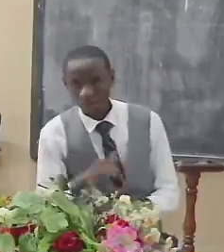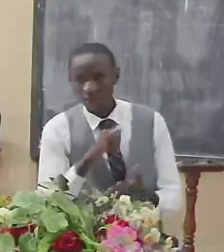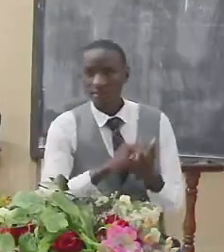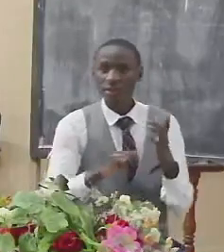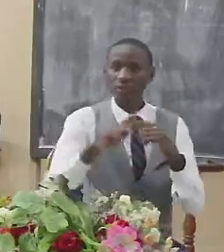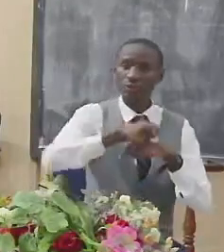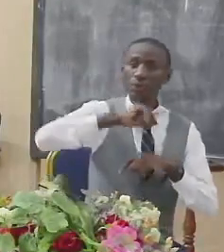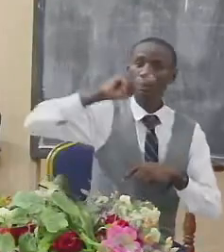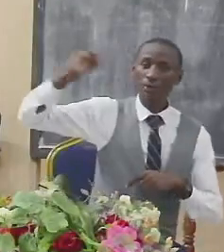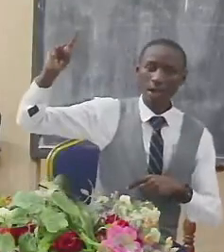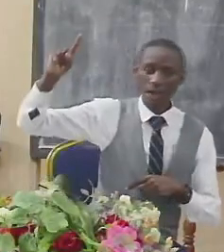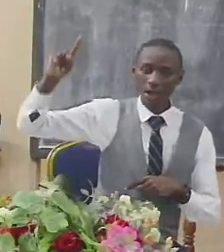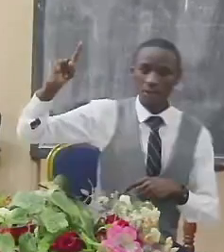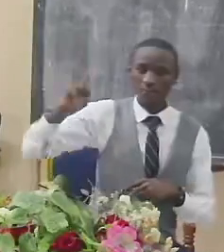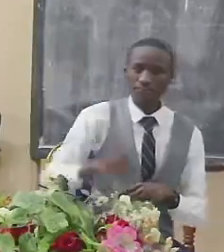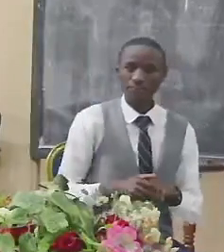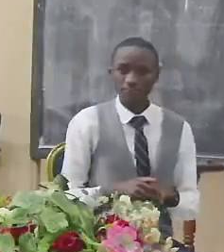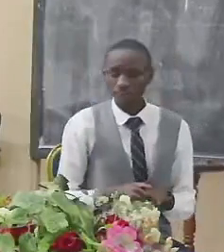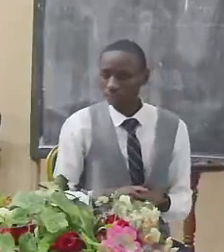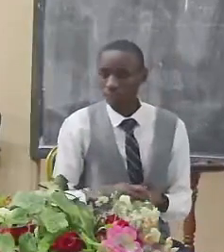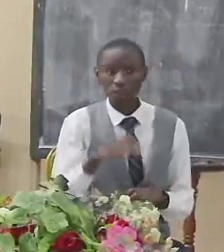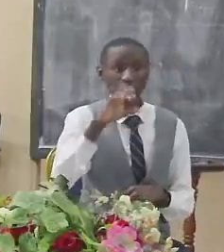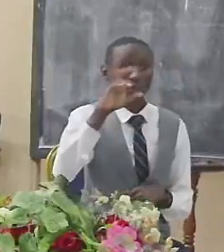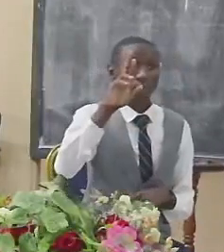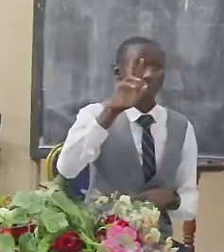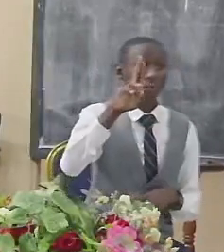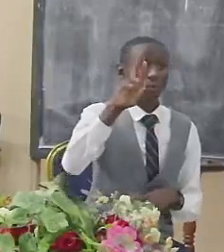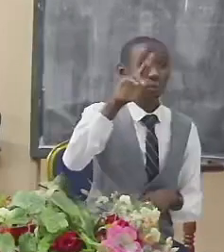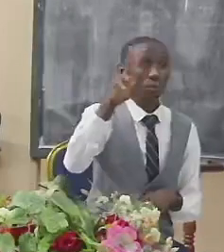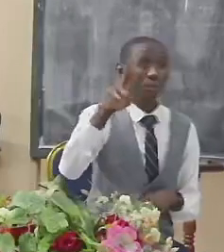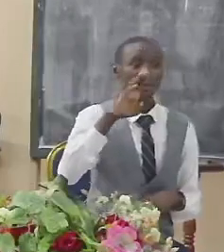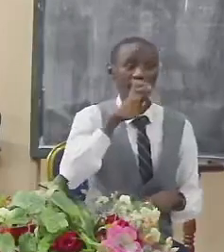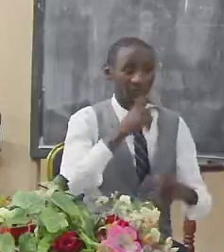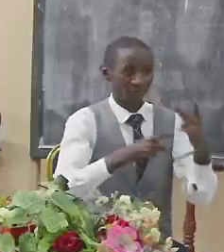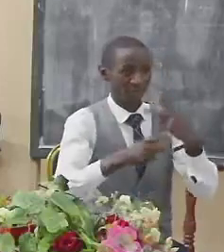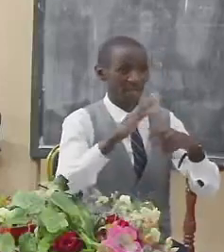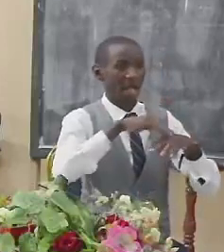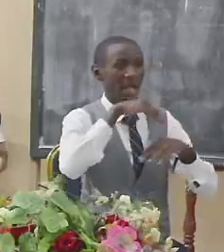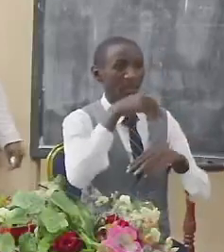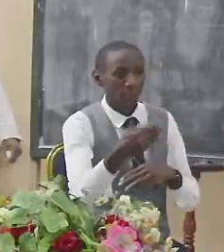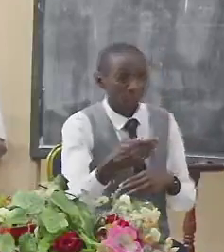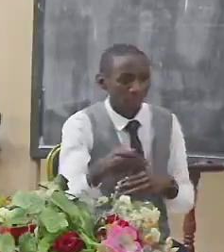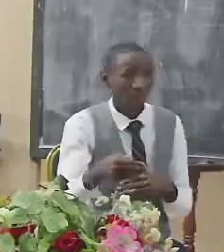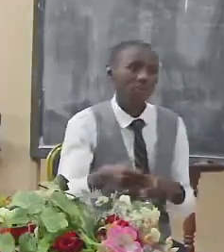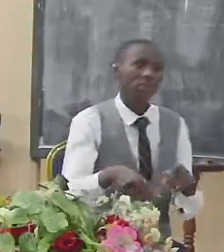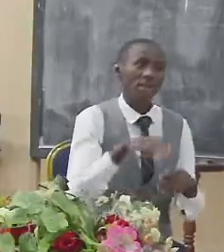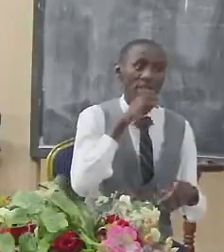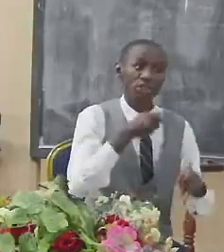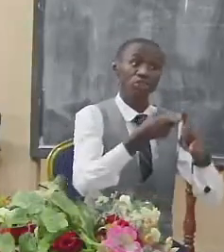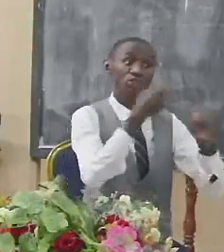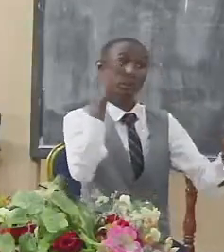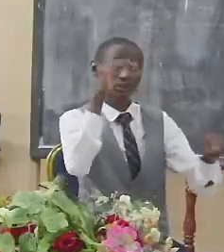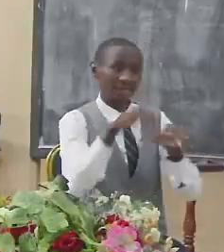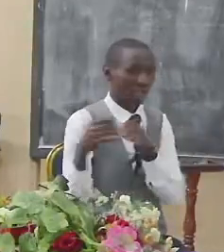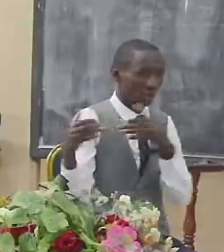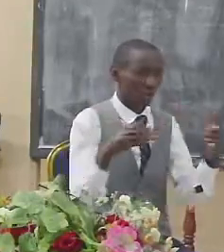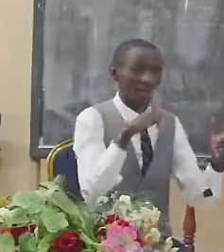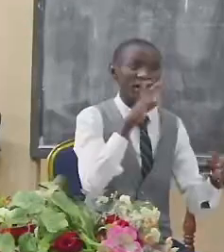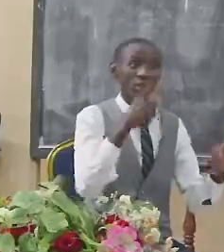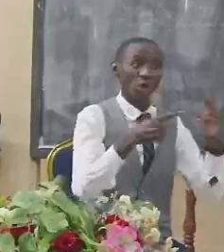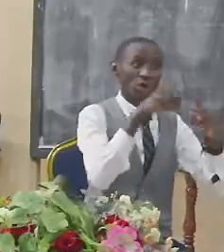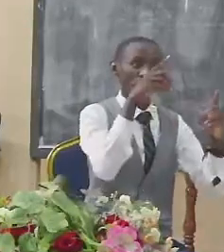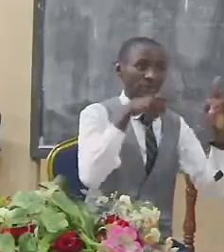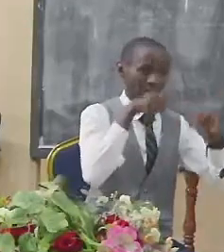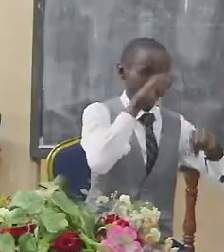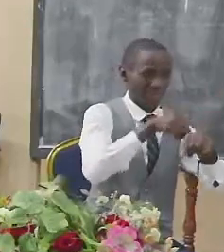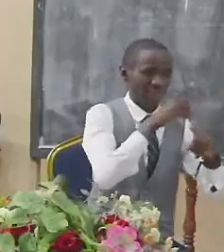Ile siku Uria alikuja. On a fait venir de combat. Baka mutosha mufita. Ilikuwa kwa wakati wa mfalme Daudi. Baka